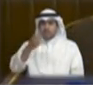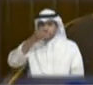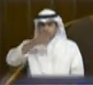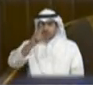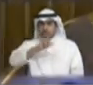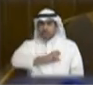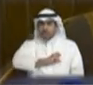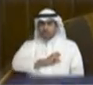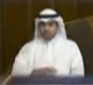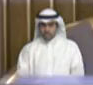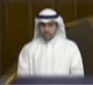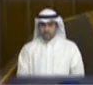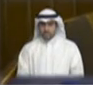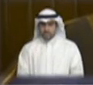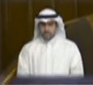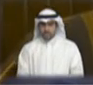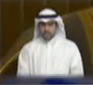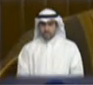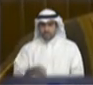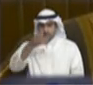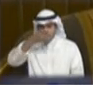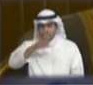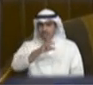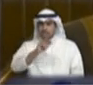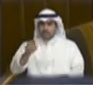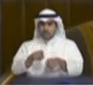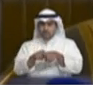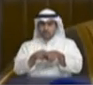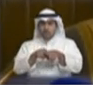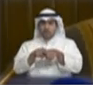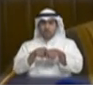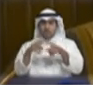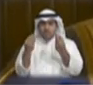الخرافي، أفقد أخ لي رفيق درب،